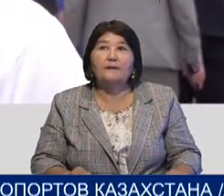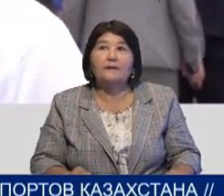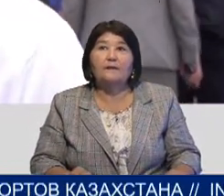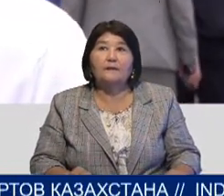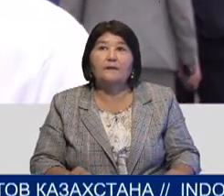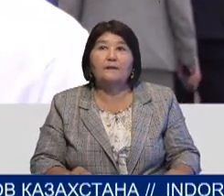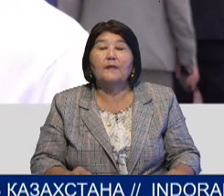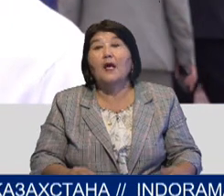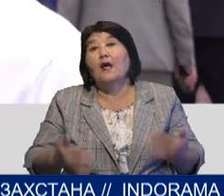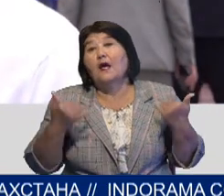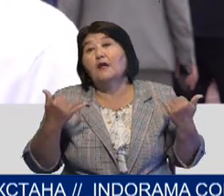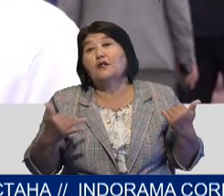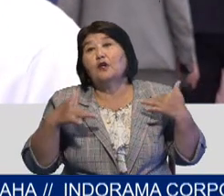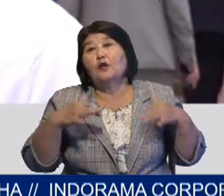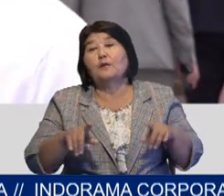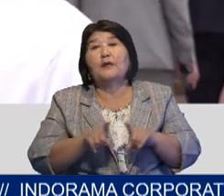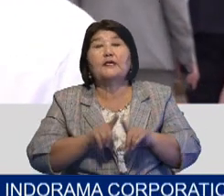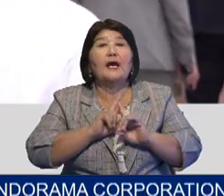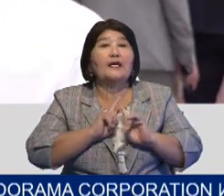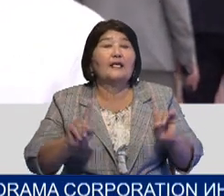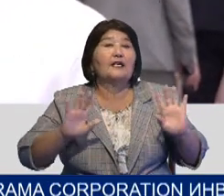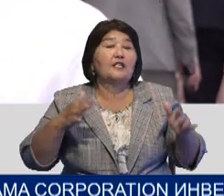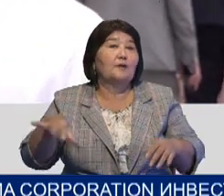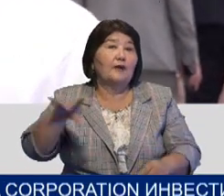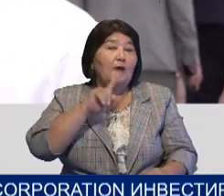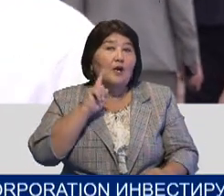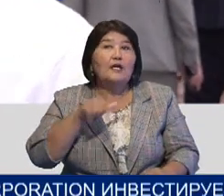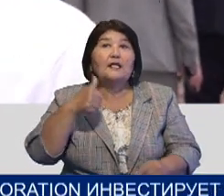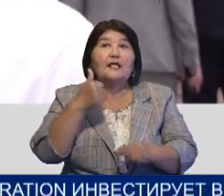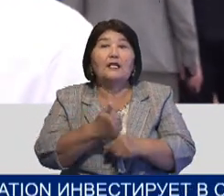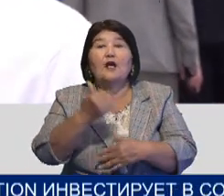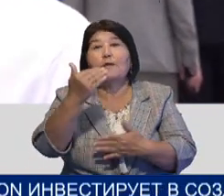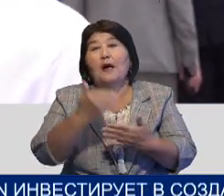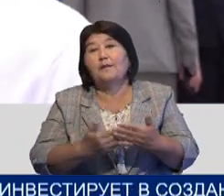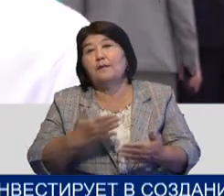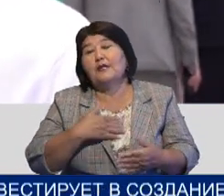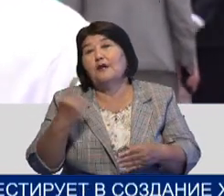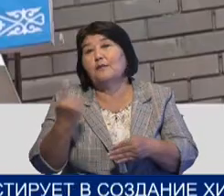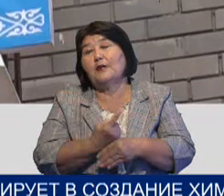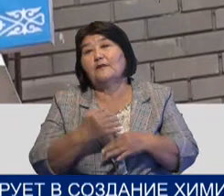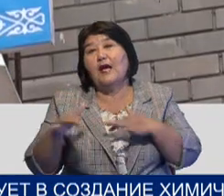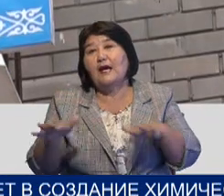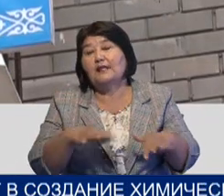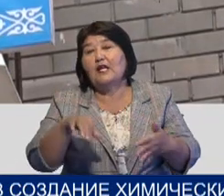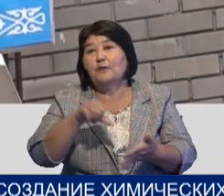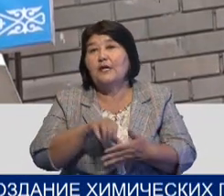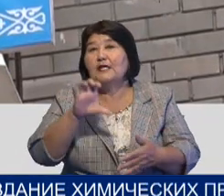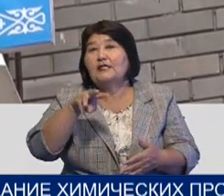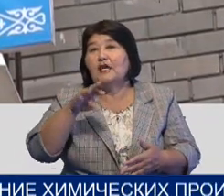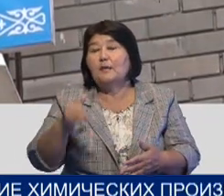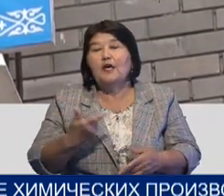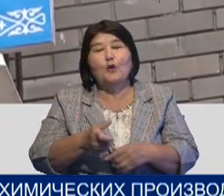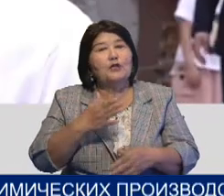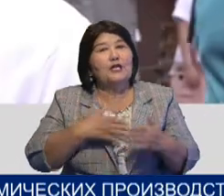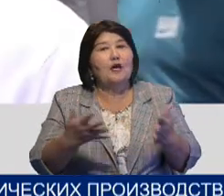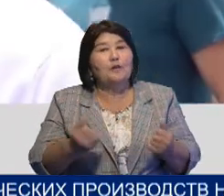ре сегодня происходит яркое событие в жизни молодежи главная особенность программы в не впервые задействованы представите СМИ Мы очень